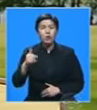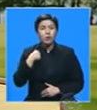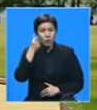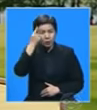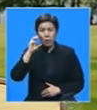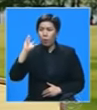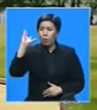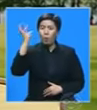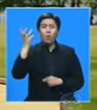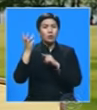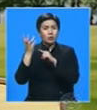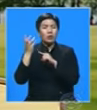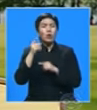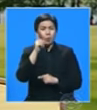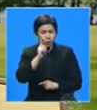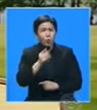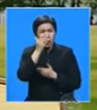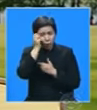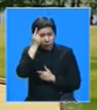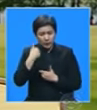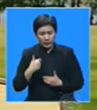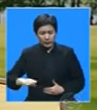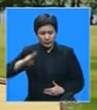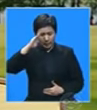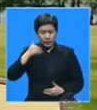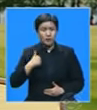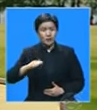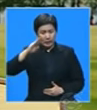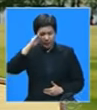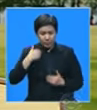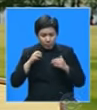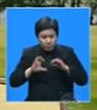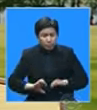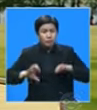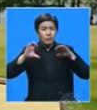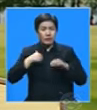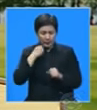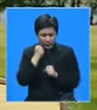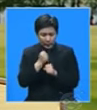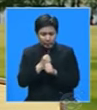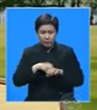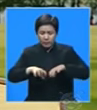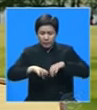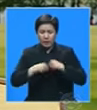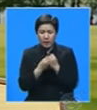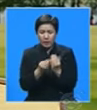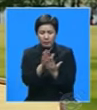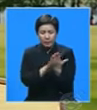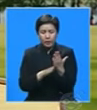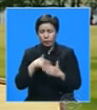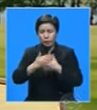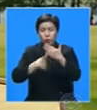งโลกสากลนะครับเห็นใจเราบ้างเถอะครับในฐานะที่เราจะต้องเป็นรัฐบาลแล้วก็ทำงานเพื่อจะขับเคลื่อนประเทศเนี่ยเพ